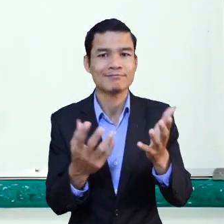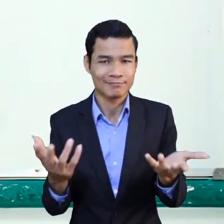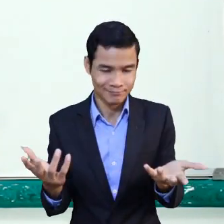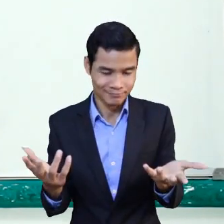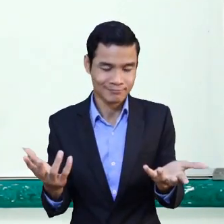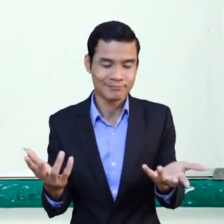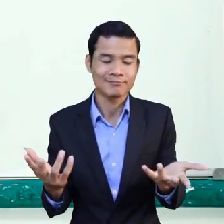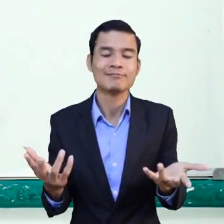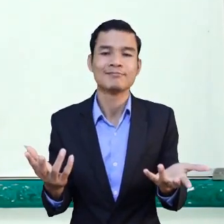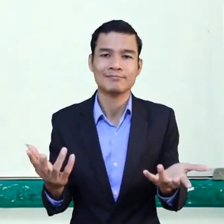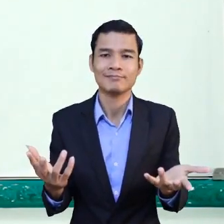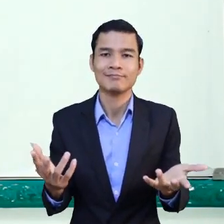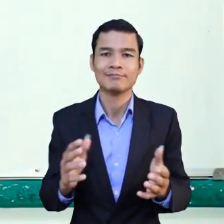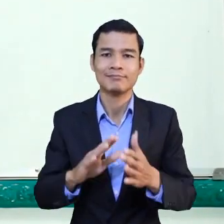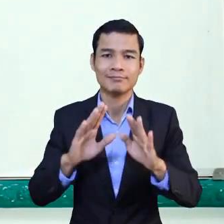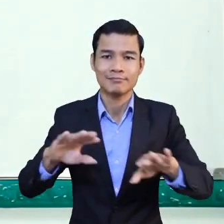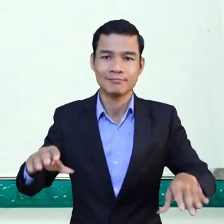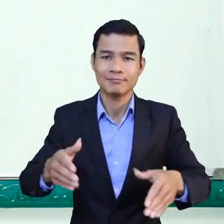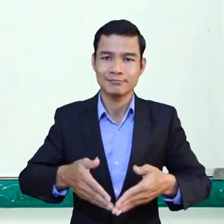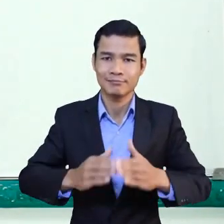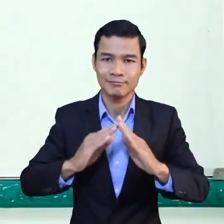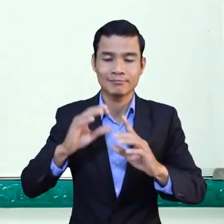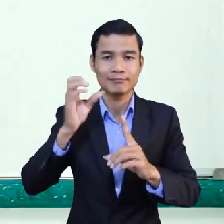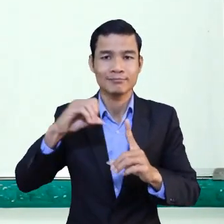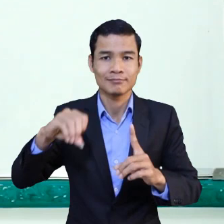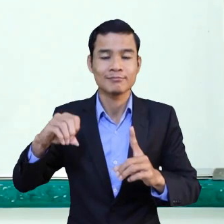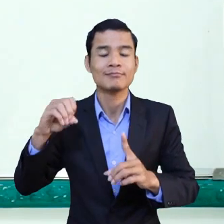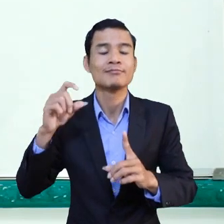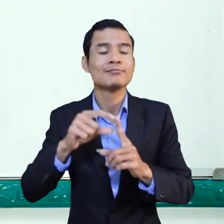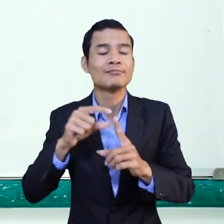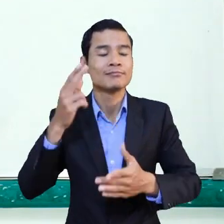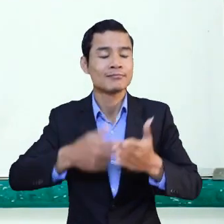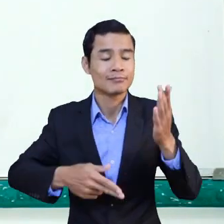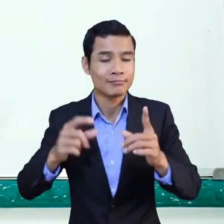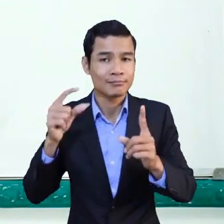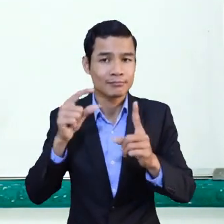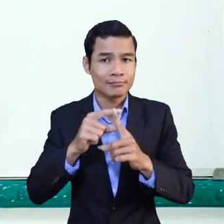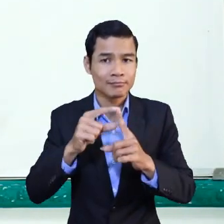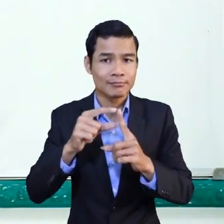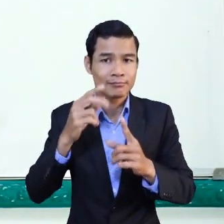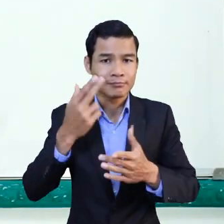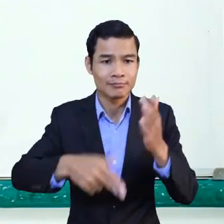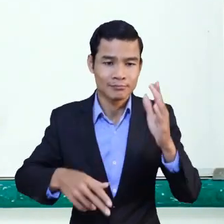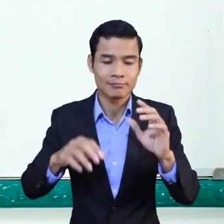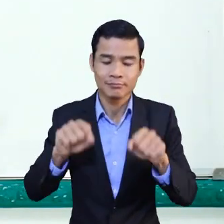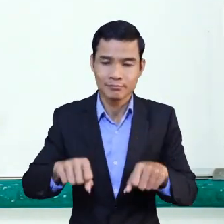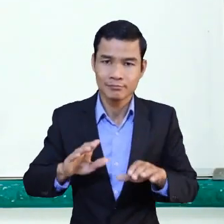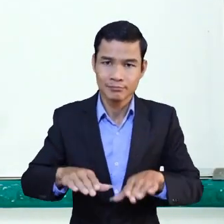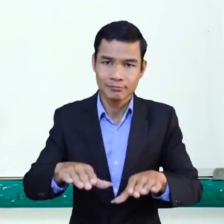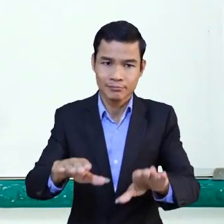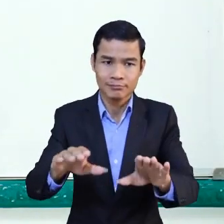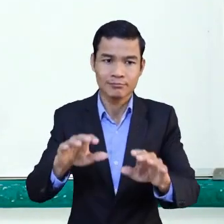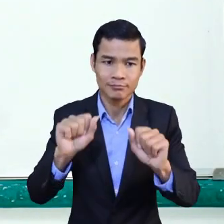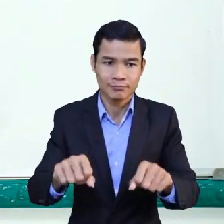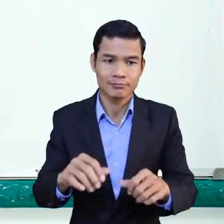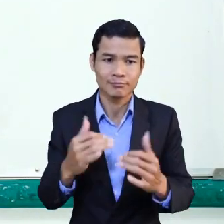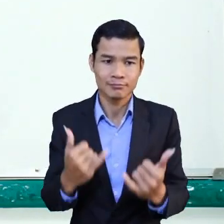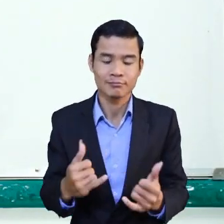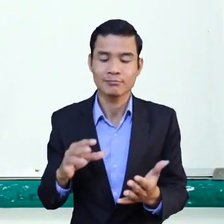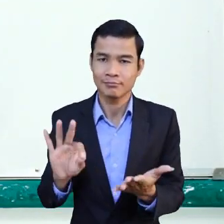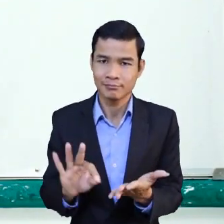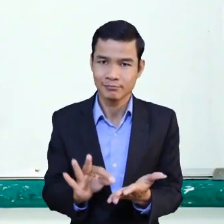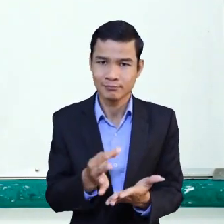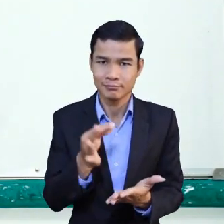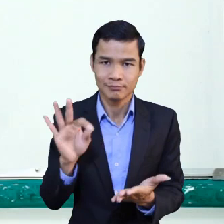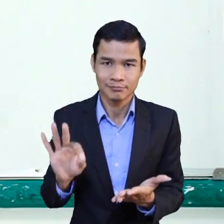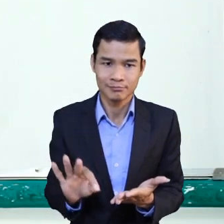ចាមកញ៉ាយើងបង្កើនរបាសដោយប្រើពាក្យអីកូនចាដោយប្រើពាក្យ de នេះគឺគាត់កំពុងតែ de អ